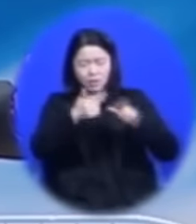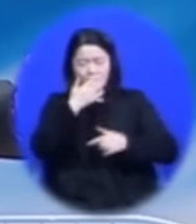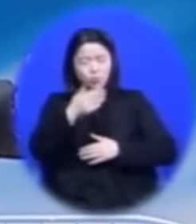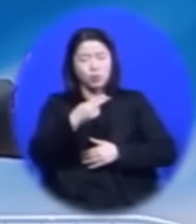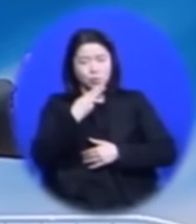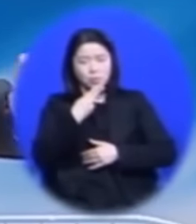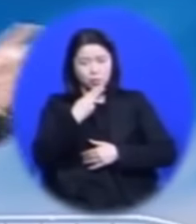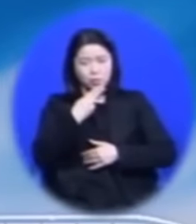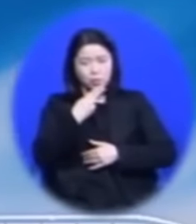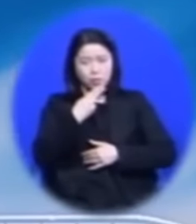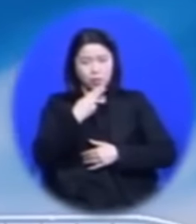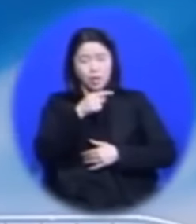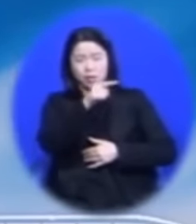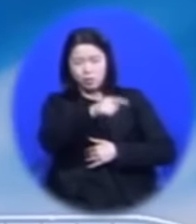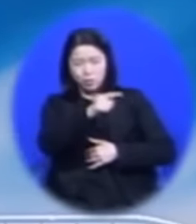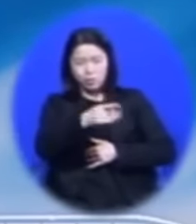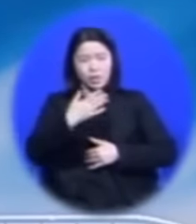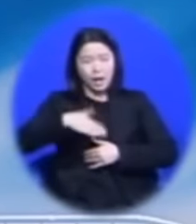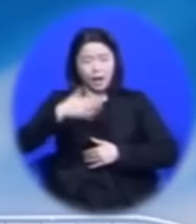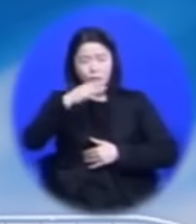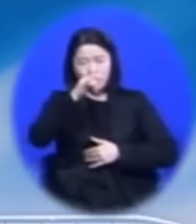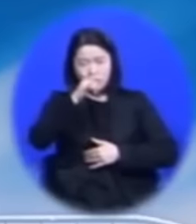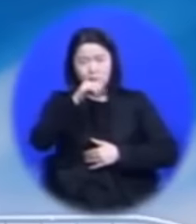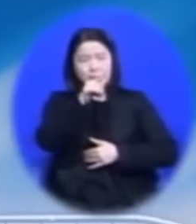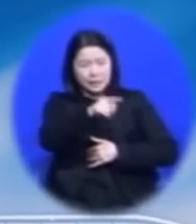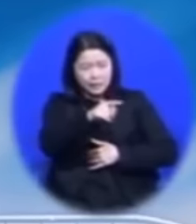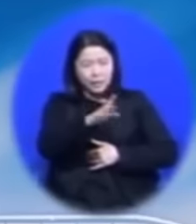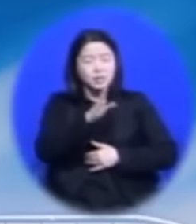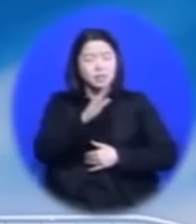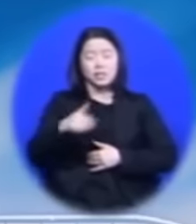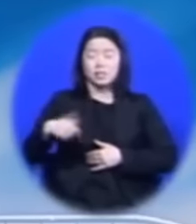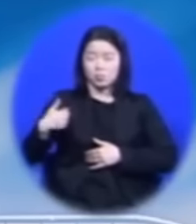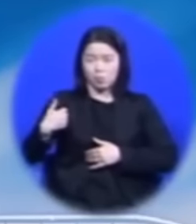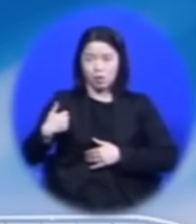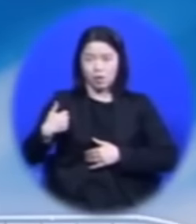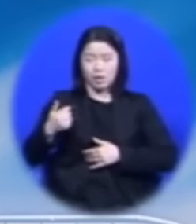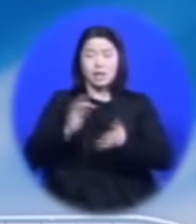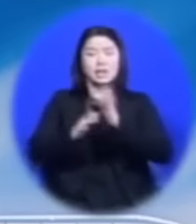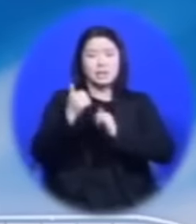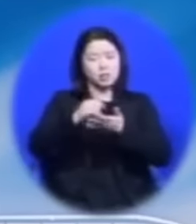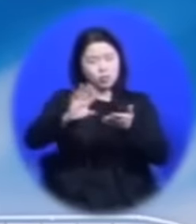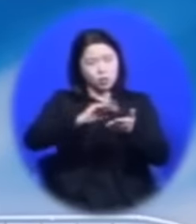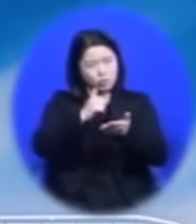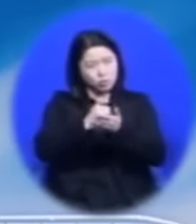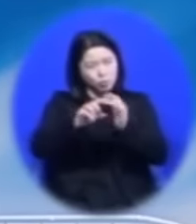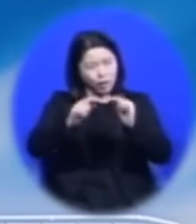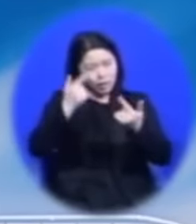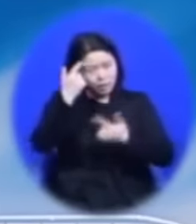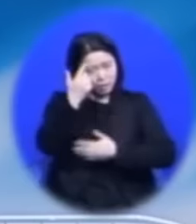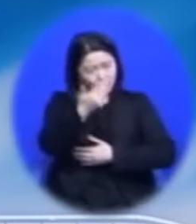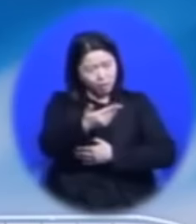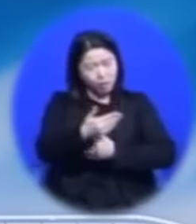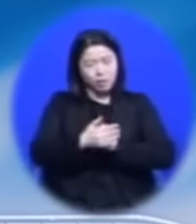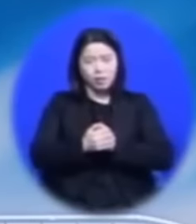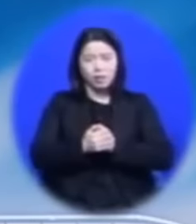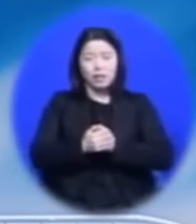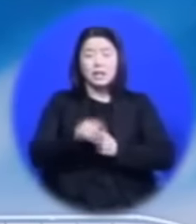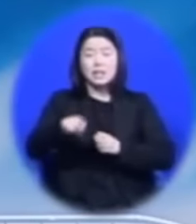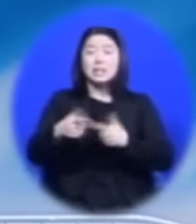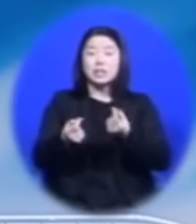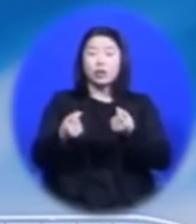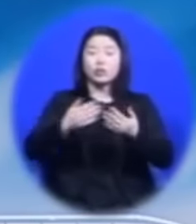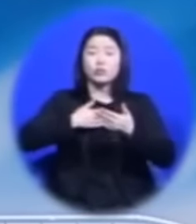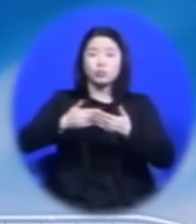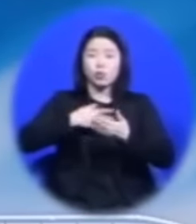없거든요. 저들이 알고 있는 게 그게 진짜인지 모르겠어. 예수가 그리스도 혹시 아닐까? 이런